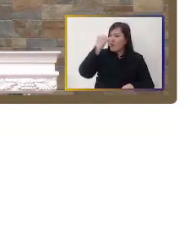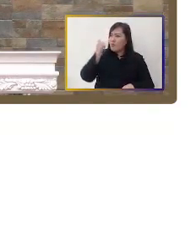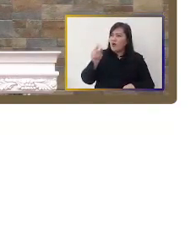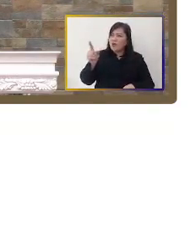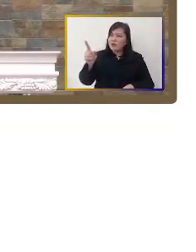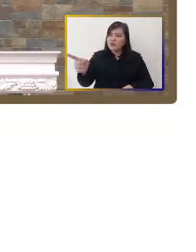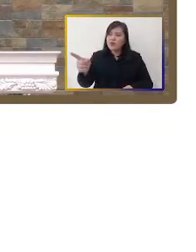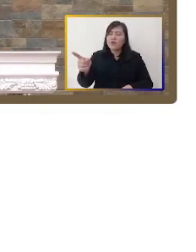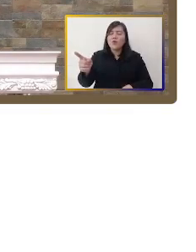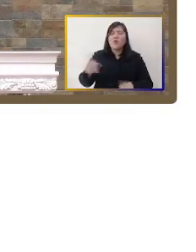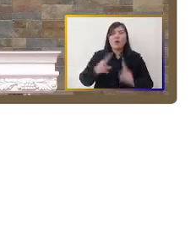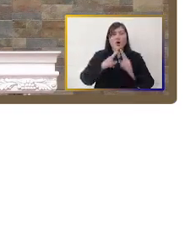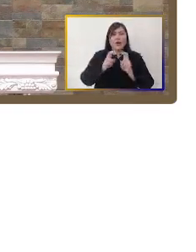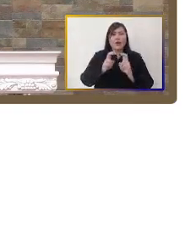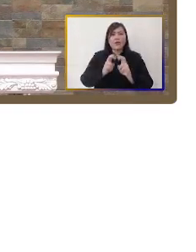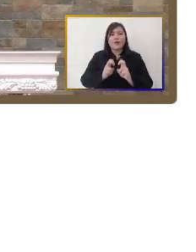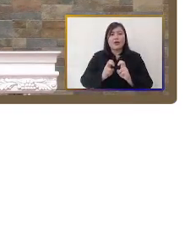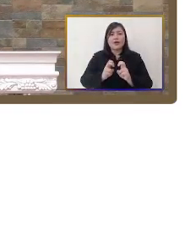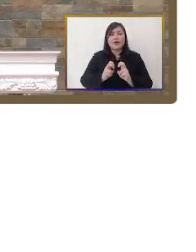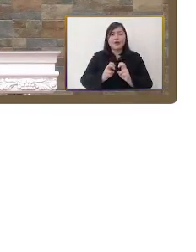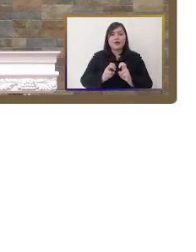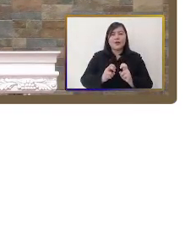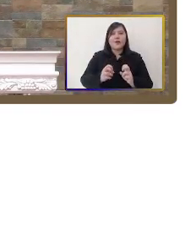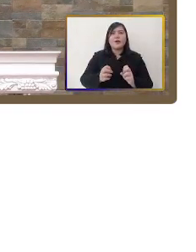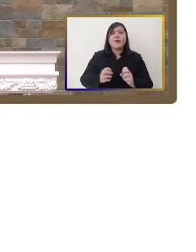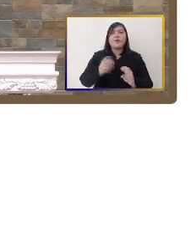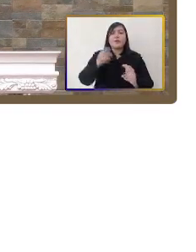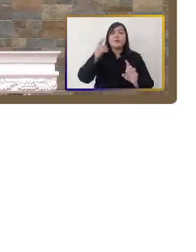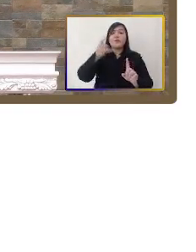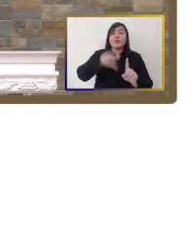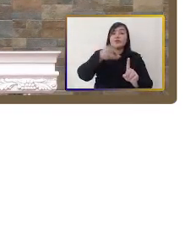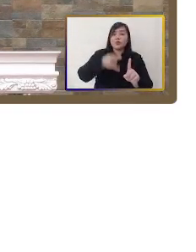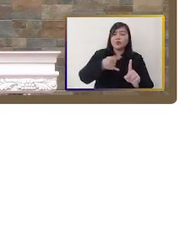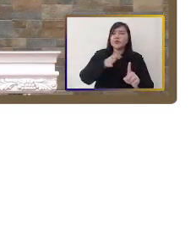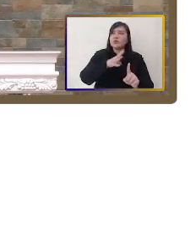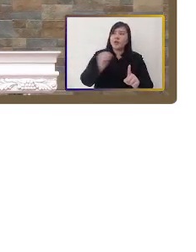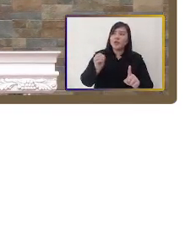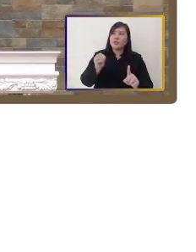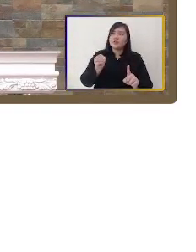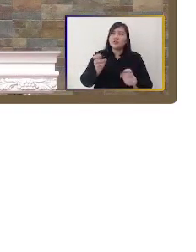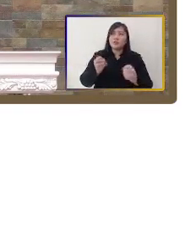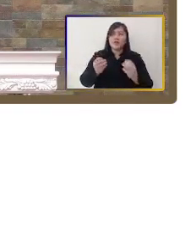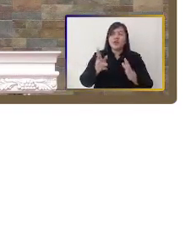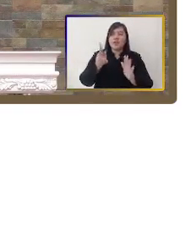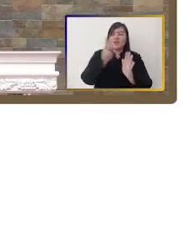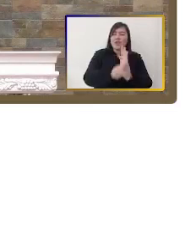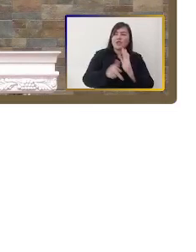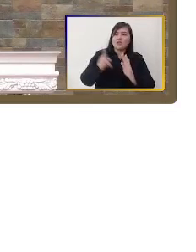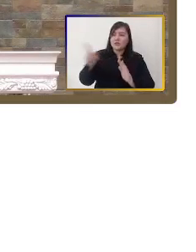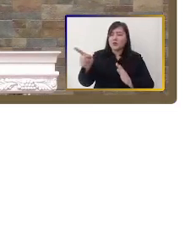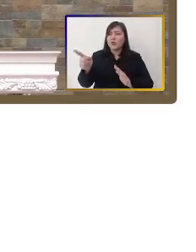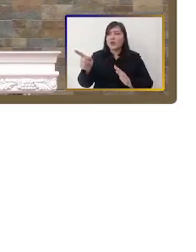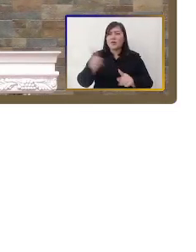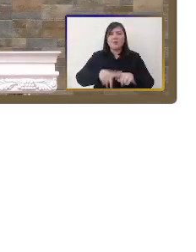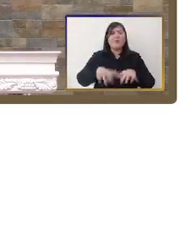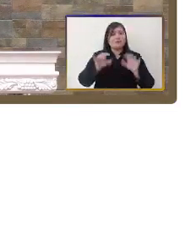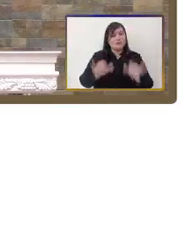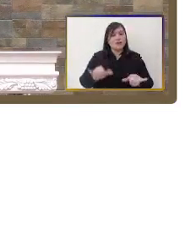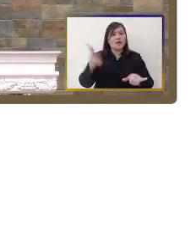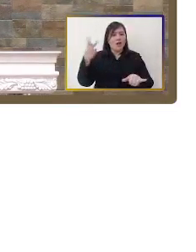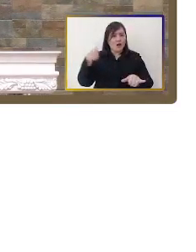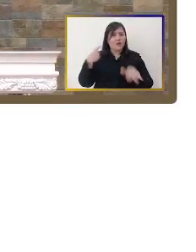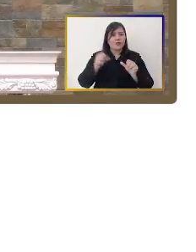malaking, you see, ng isang malaking denomination and the state itself? Bakit sila yung kinakalaban? So nagiging